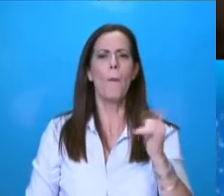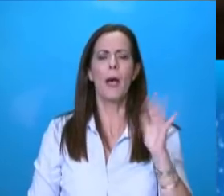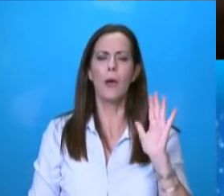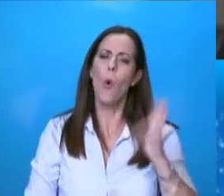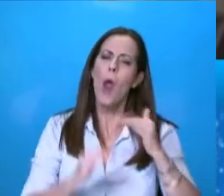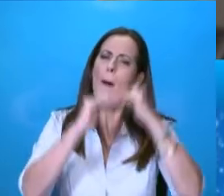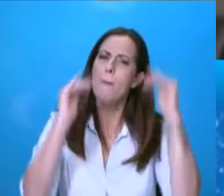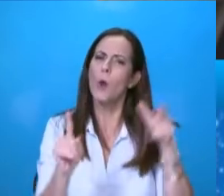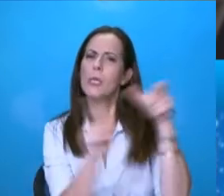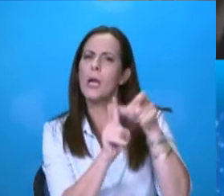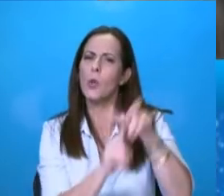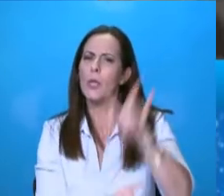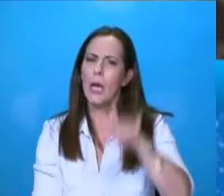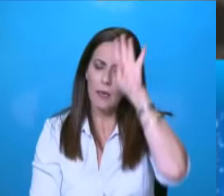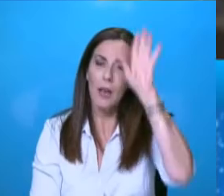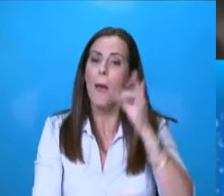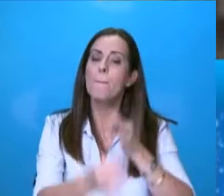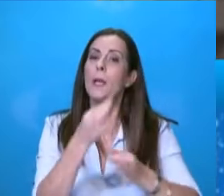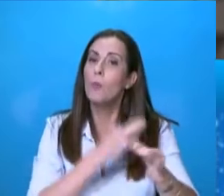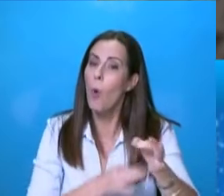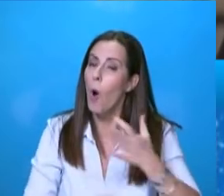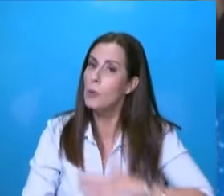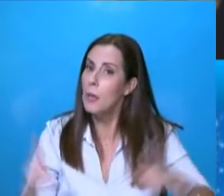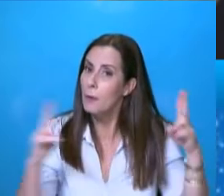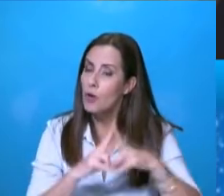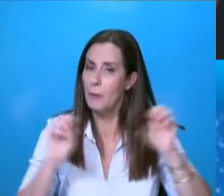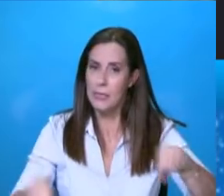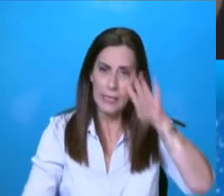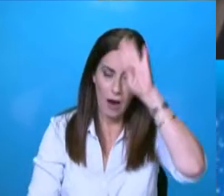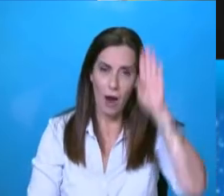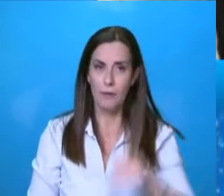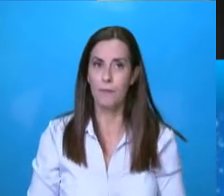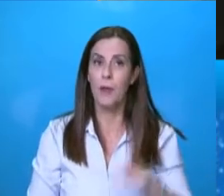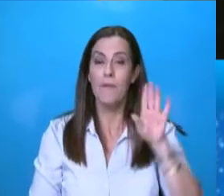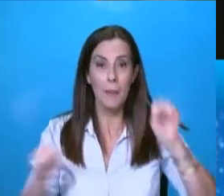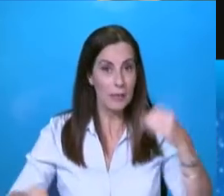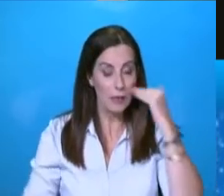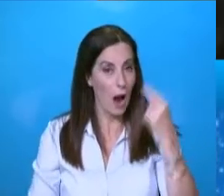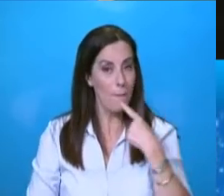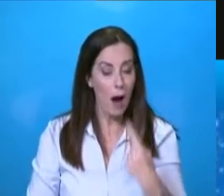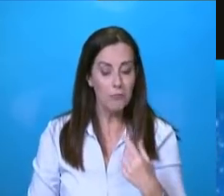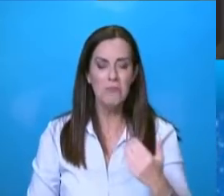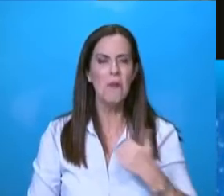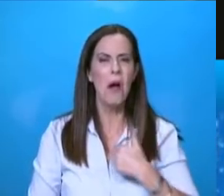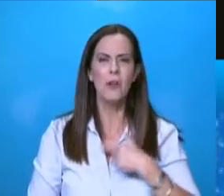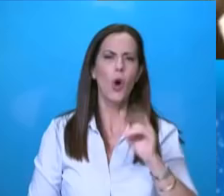להקלות אמריקניות בתמורה לפגישה שלו עם רוהני. ועוד מבהיר הנשיא האמריקני, הוא אומר, אנחנו לא מעוניינים בחילופי